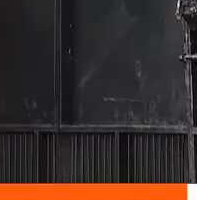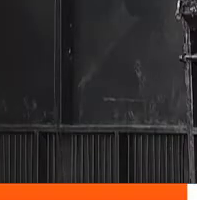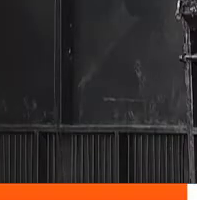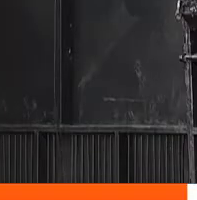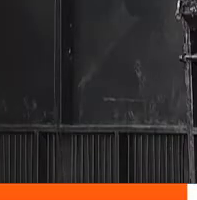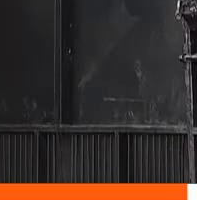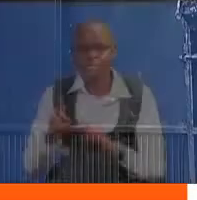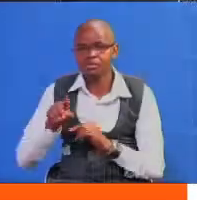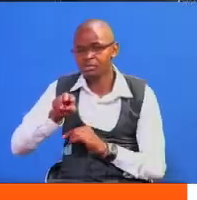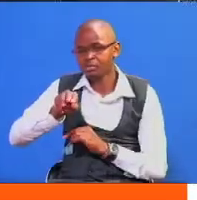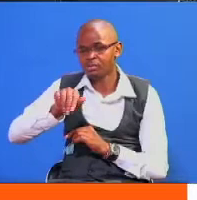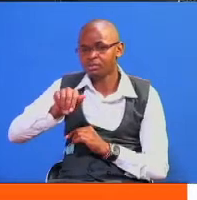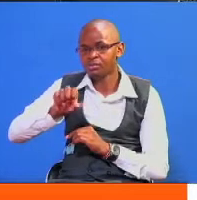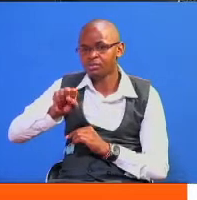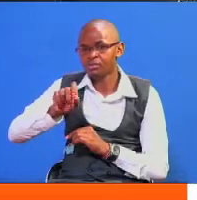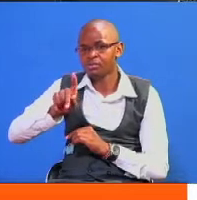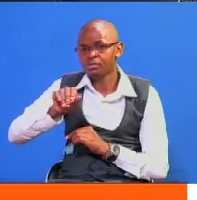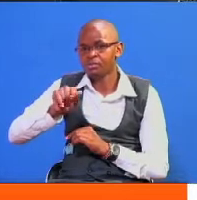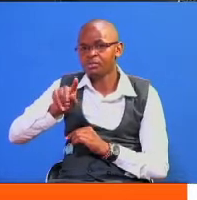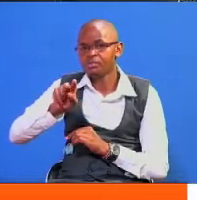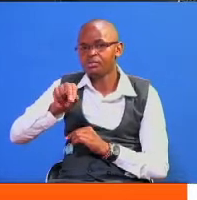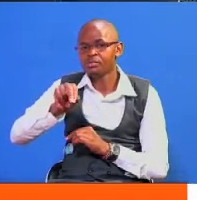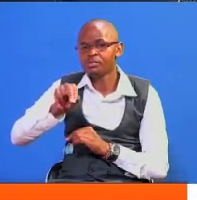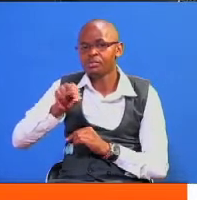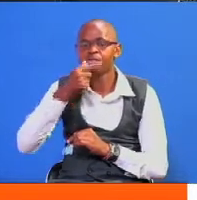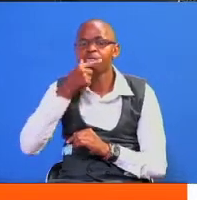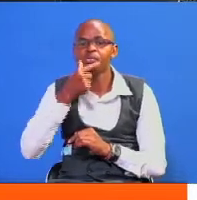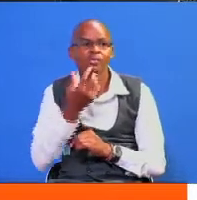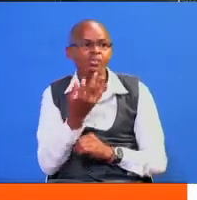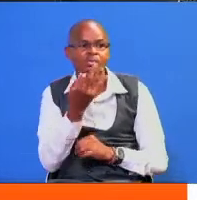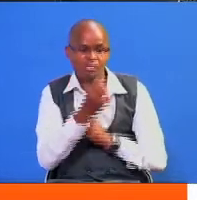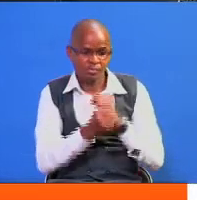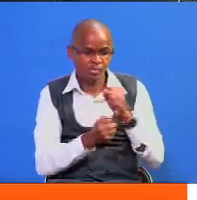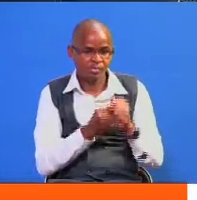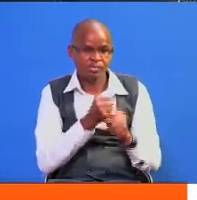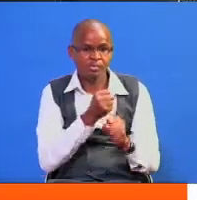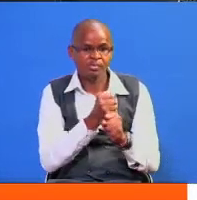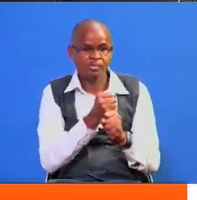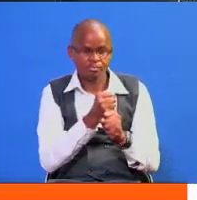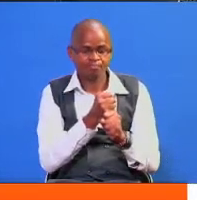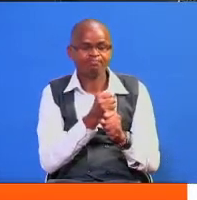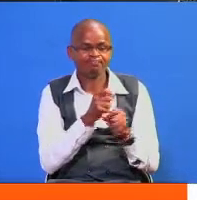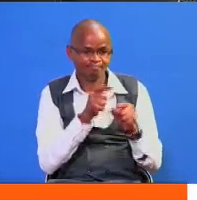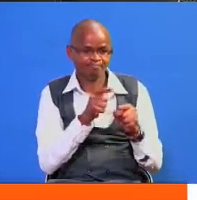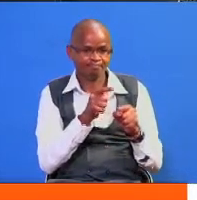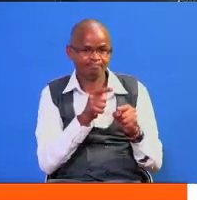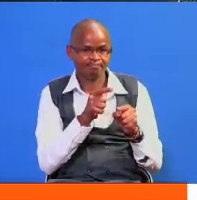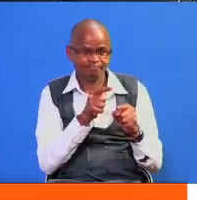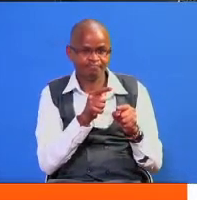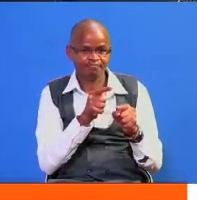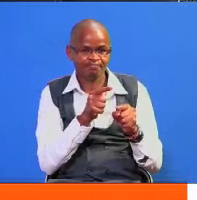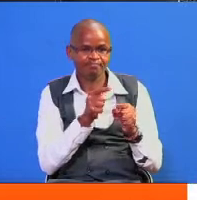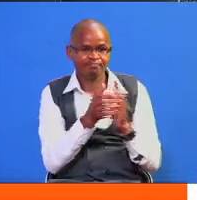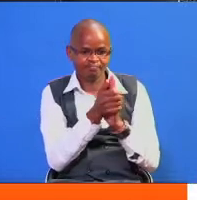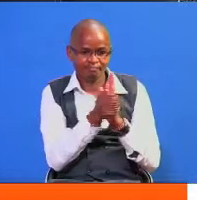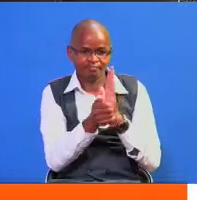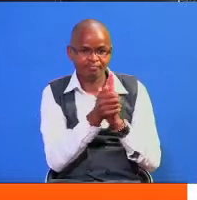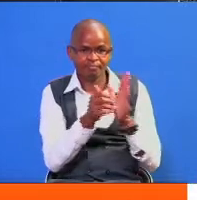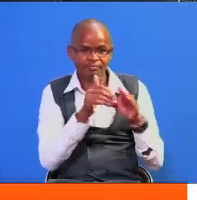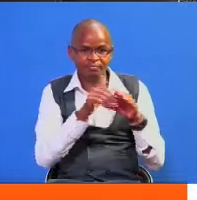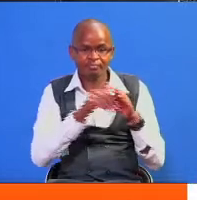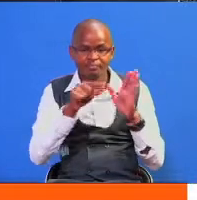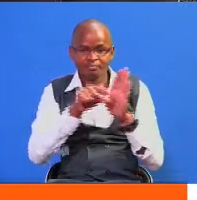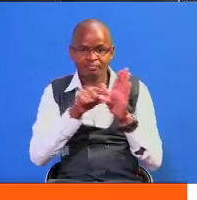Junior Masaki, ambaye ni mtoto mwenye umri wa miaka 3 pekee, amebobea kwenye ulingo wa muziki wa